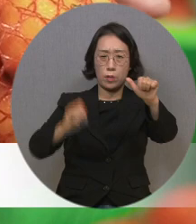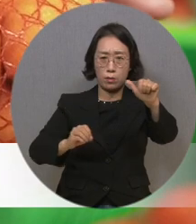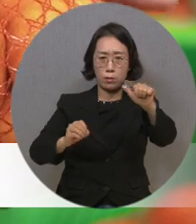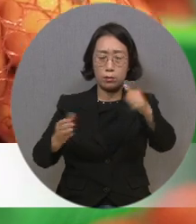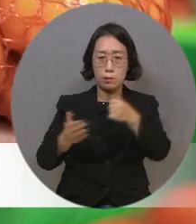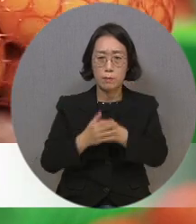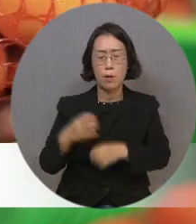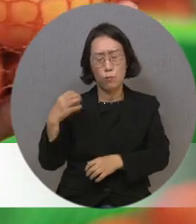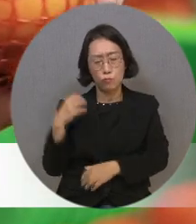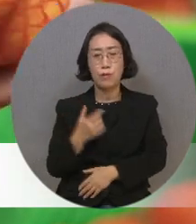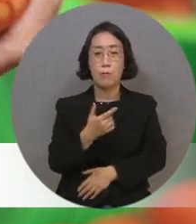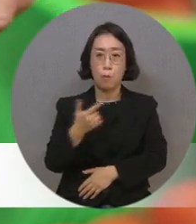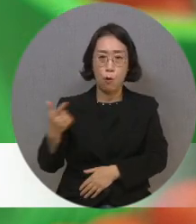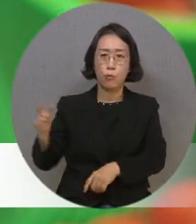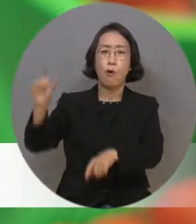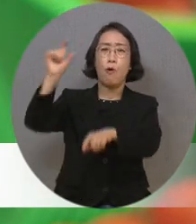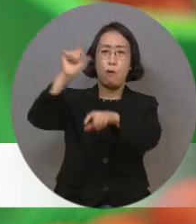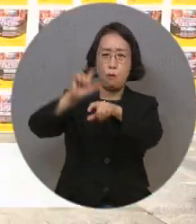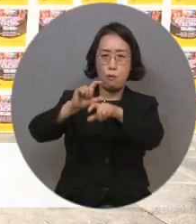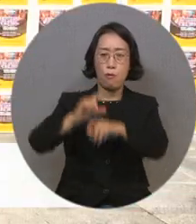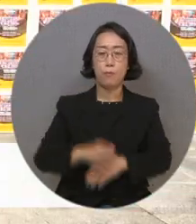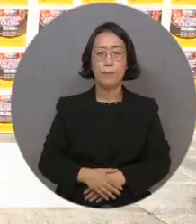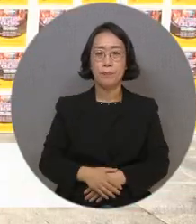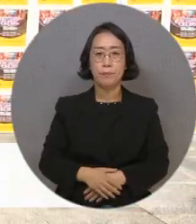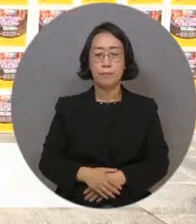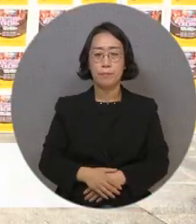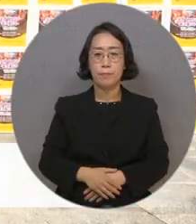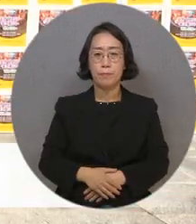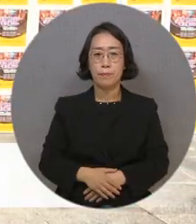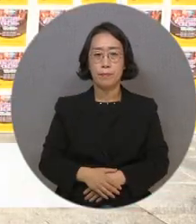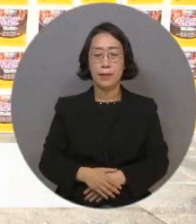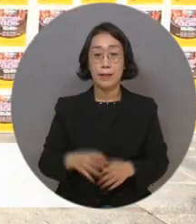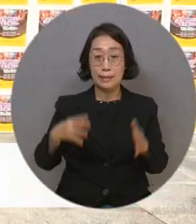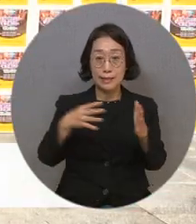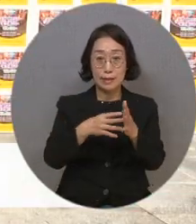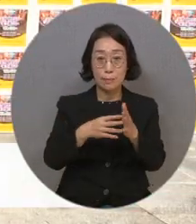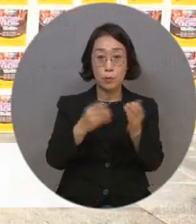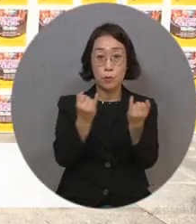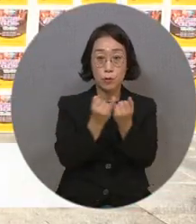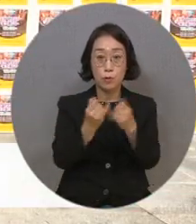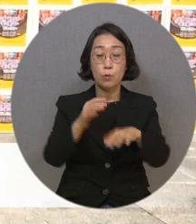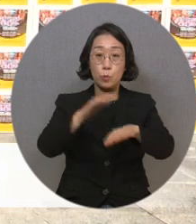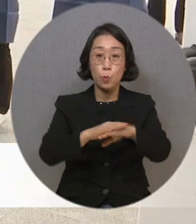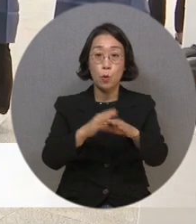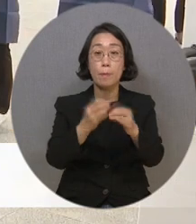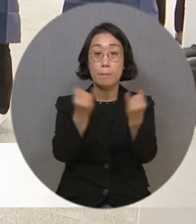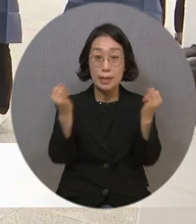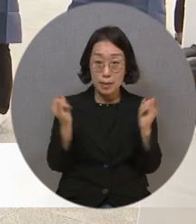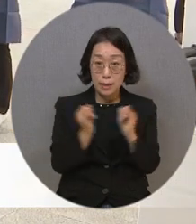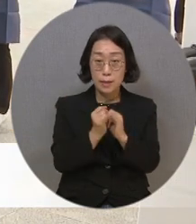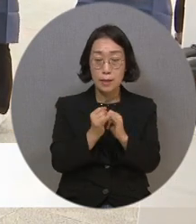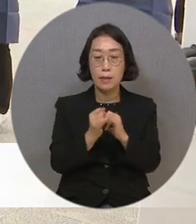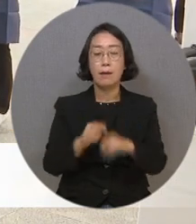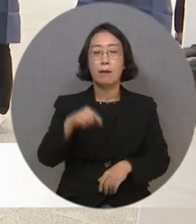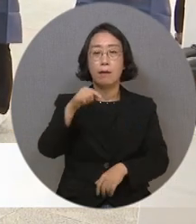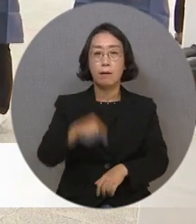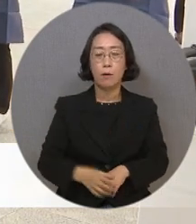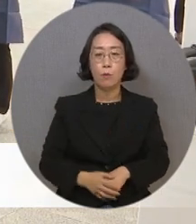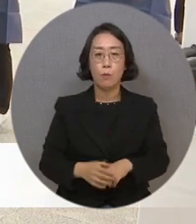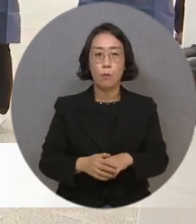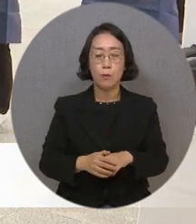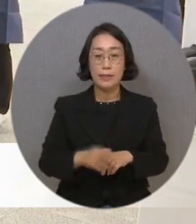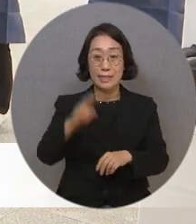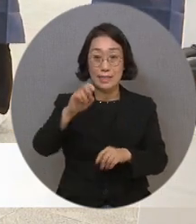물가 부담까지 가중되고 있습니다. 사단법인 한국여성농업인 전남도연합회는 오는 22일 김치의